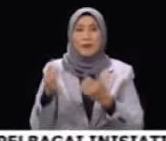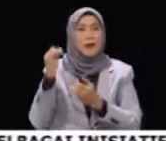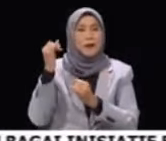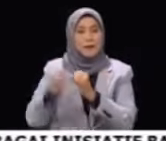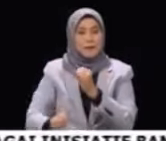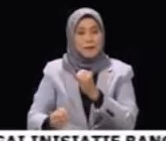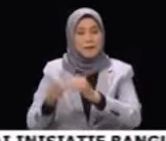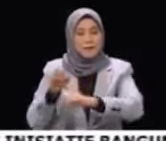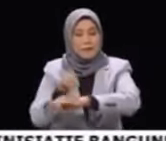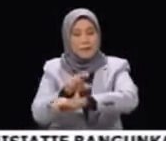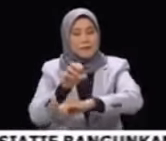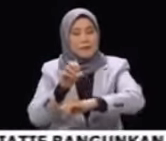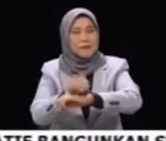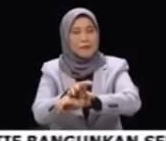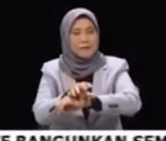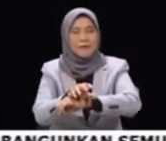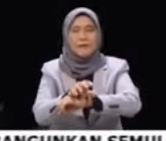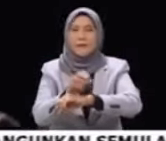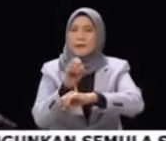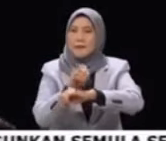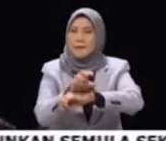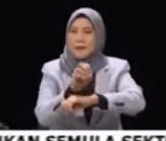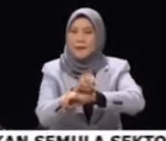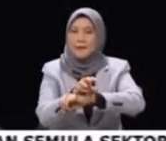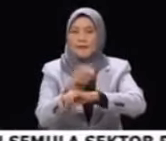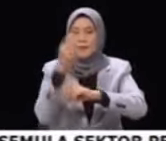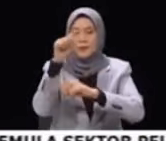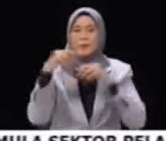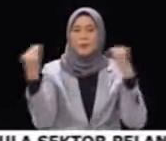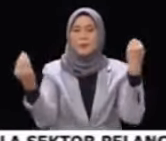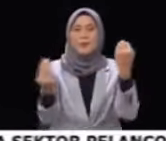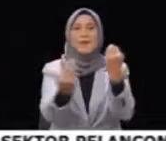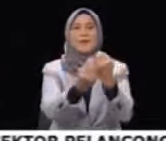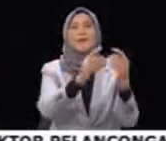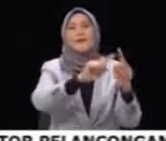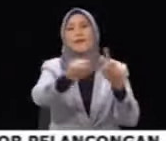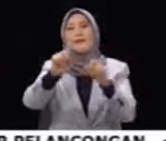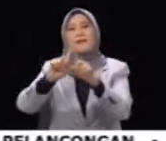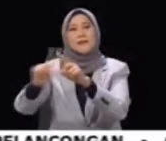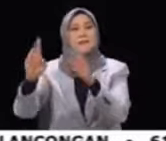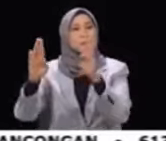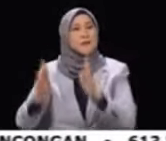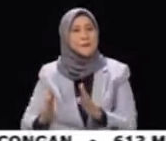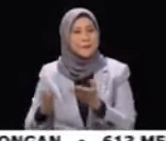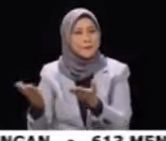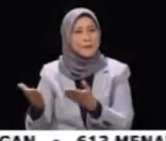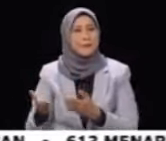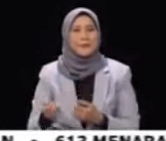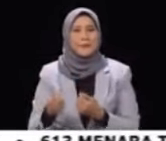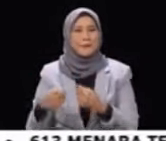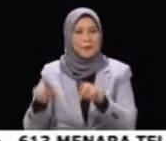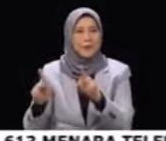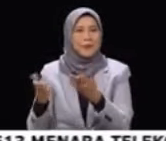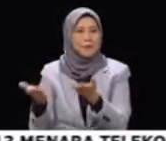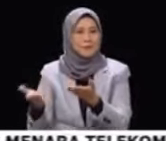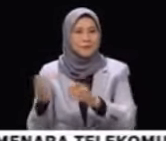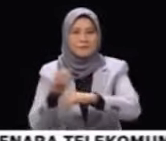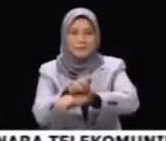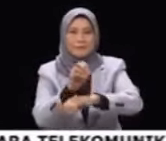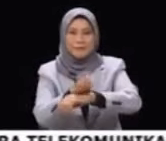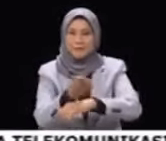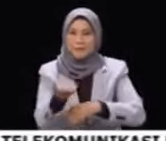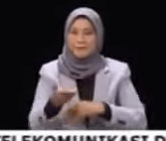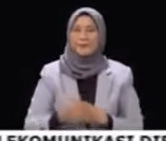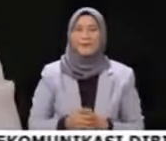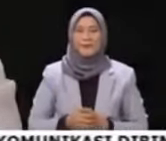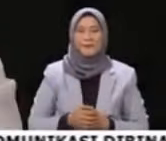terakhir Yang Berhormat kepada elemen masyarakat yang majmuk ini, mungkin dalam kesempatan ini saya berikan ruang ini kepada Yang Berhormat untuk memberikan pesan. Okey,